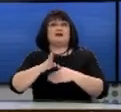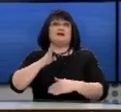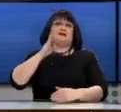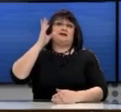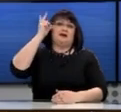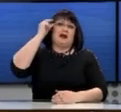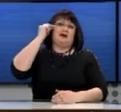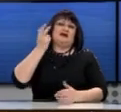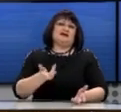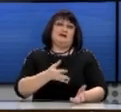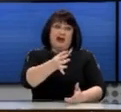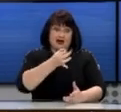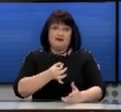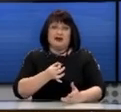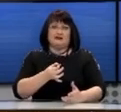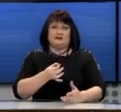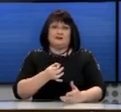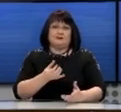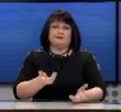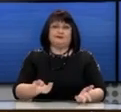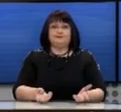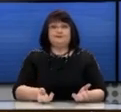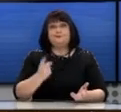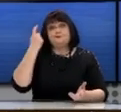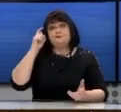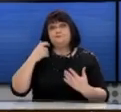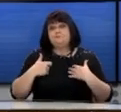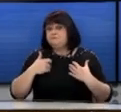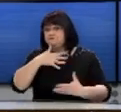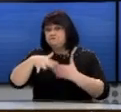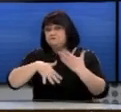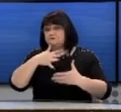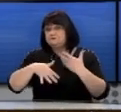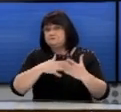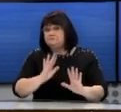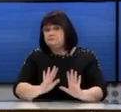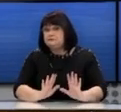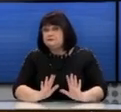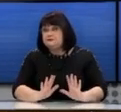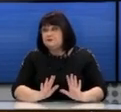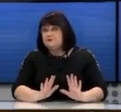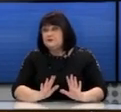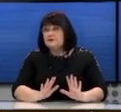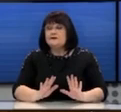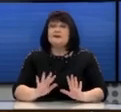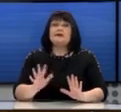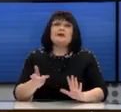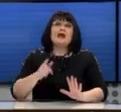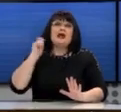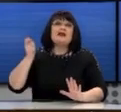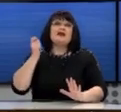στα ανώτατα εκπαιδευτικά ιδρύματα. Δεν ξέρω, μήπως τα μπερδέψατε. Μήπως τον μπερδέψατε με το